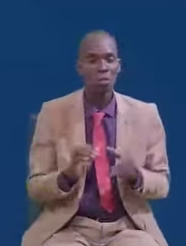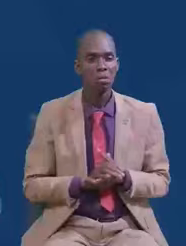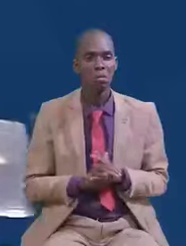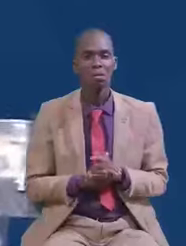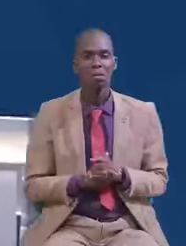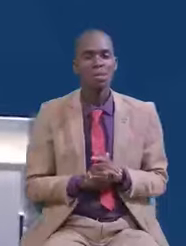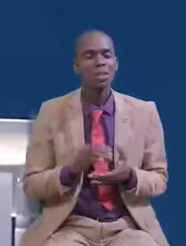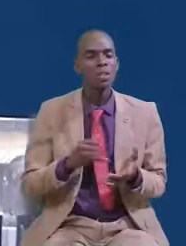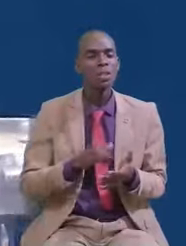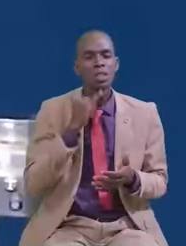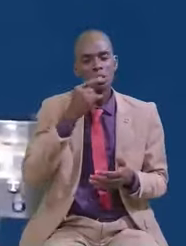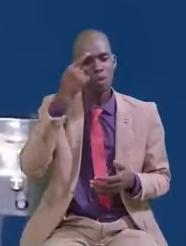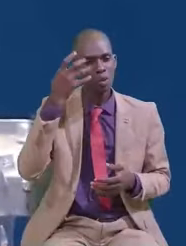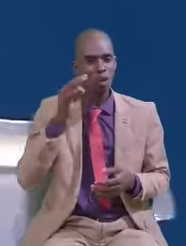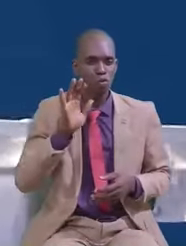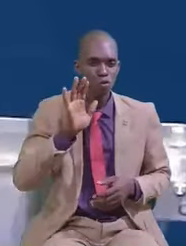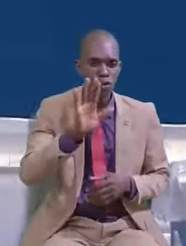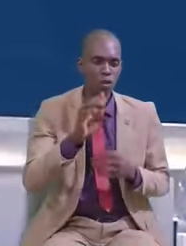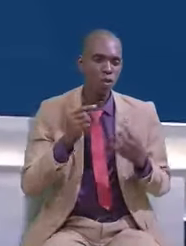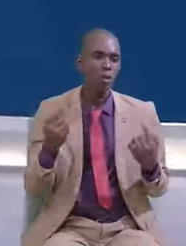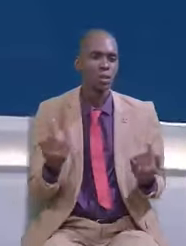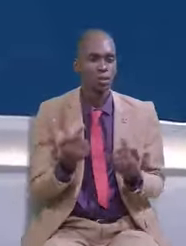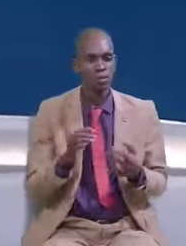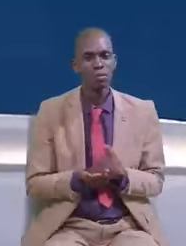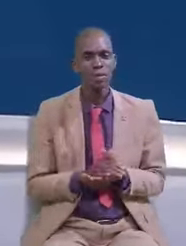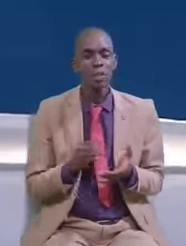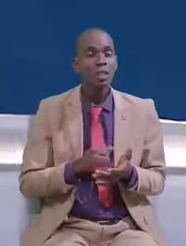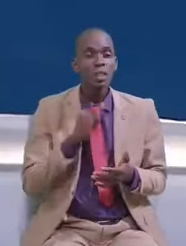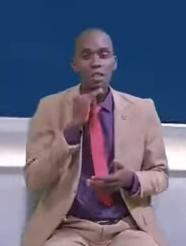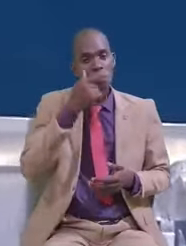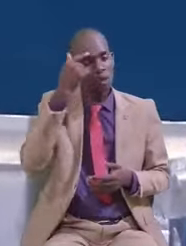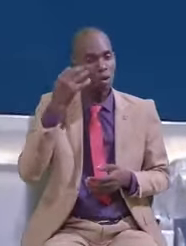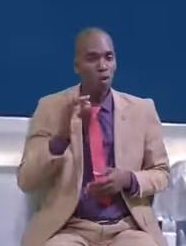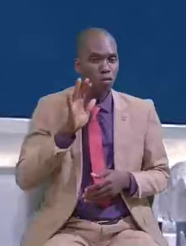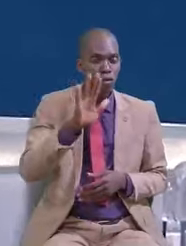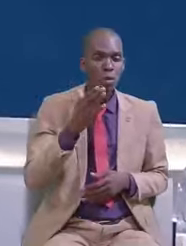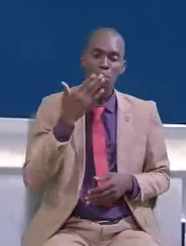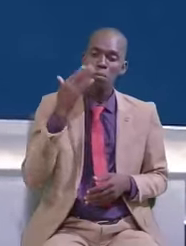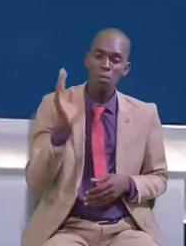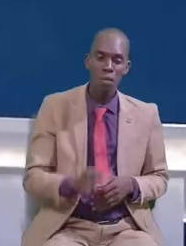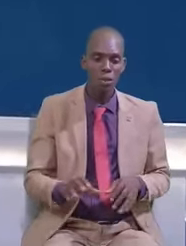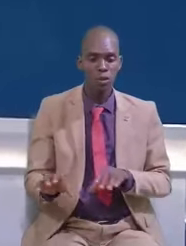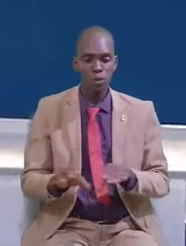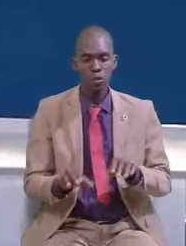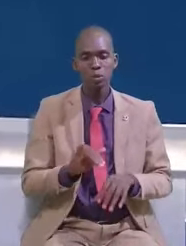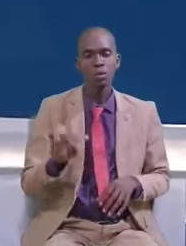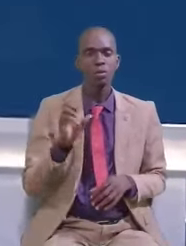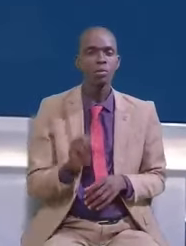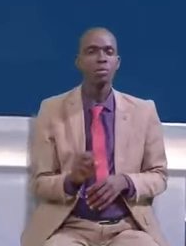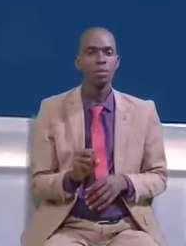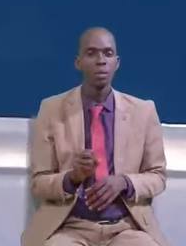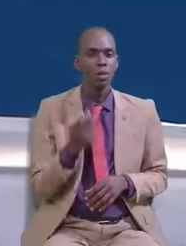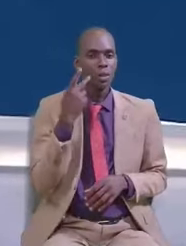à cause de vos péchés. C'est à cause de vos méfaits. Voilà le verset 5.